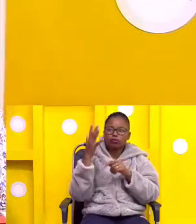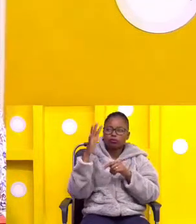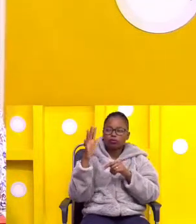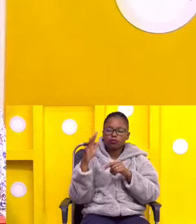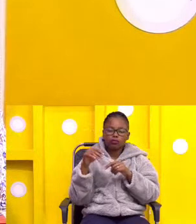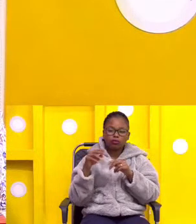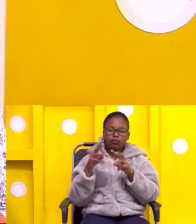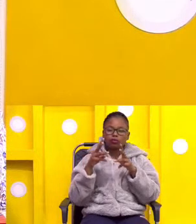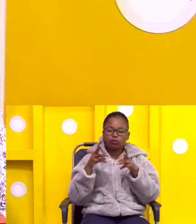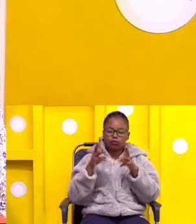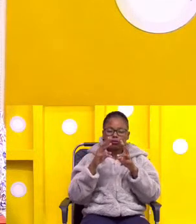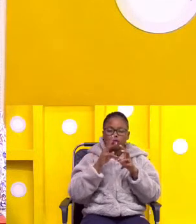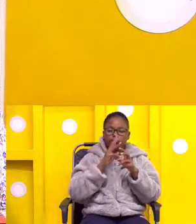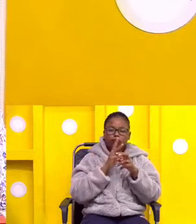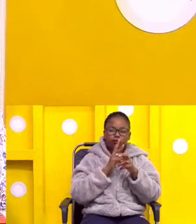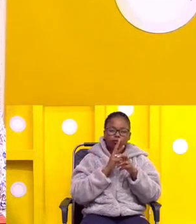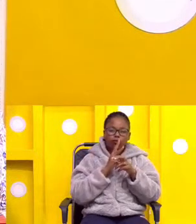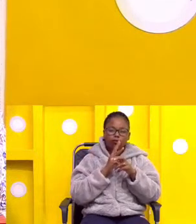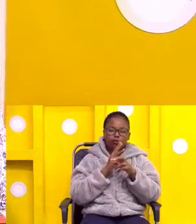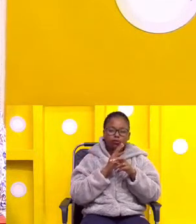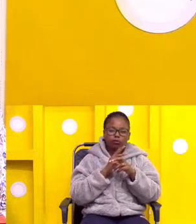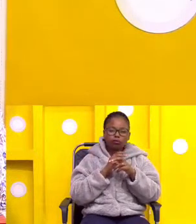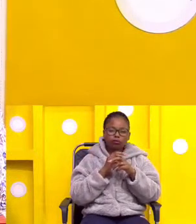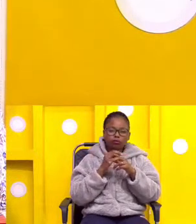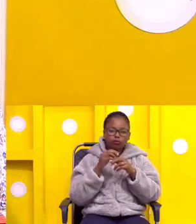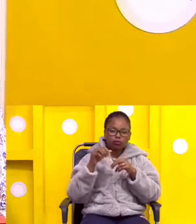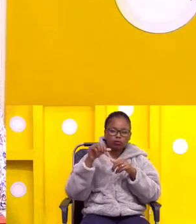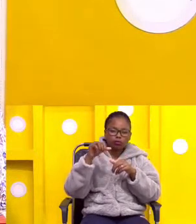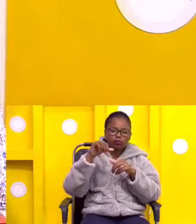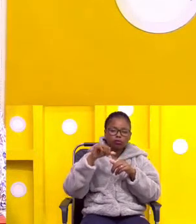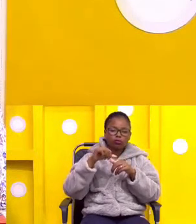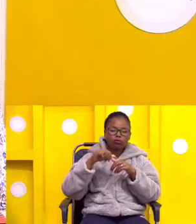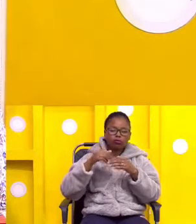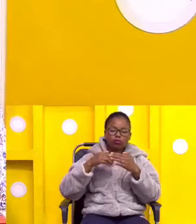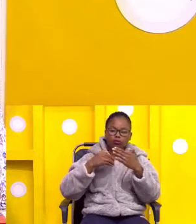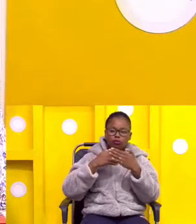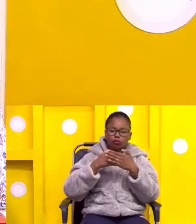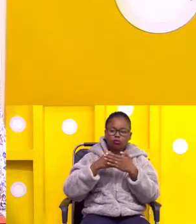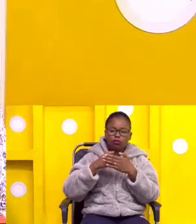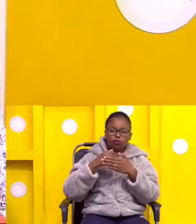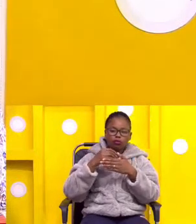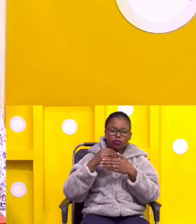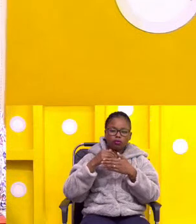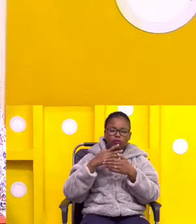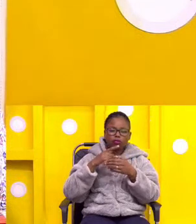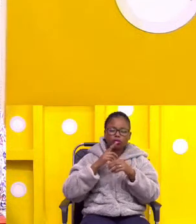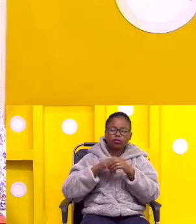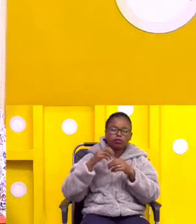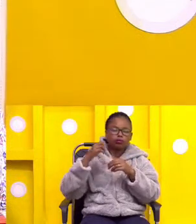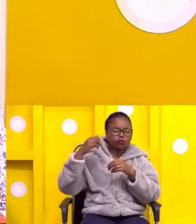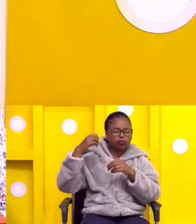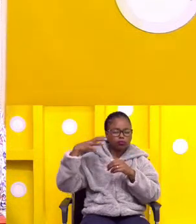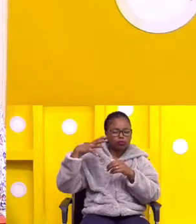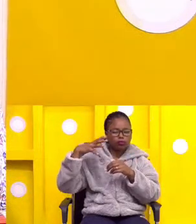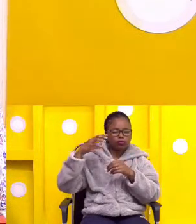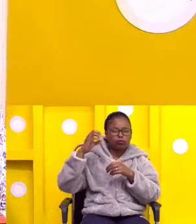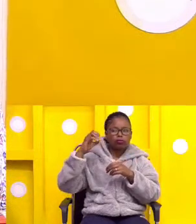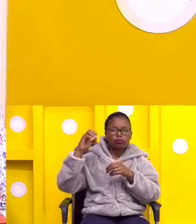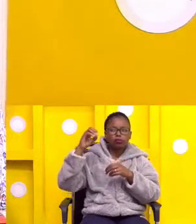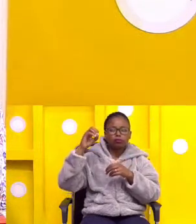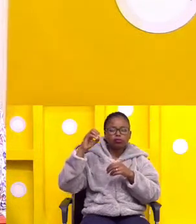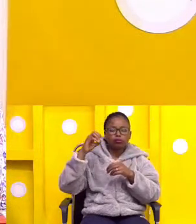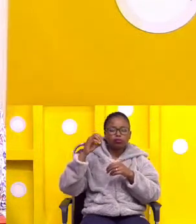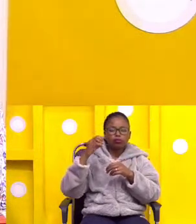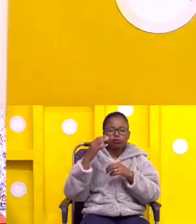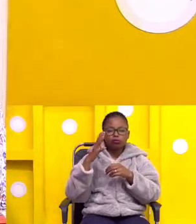ini siya mai. Ulea utabagi ya meri ya guwako kuhena roi. Nalilea kuwagi ya urugari wali wali.